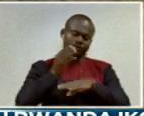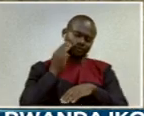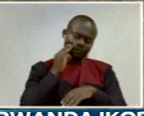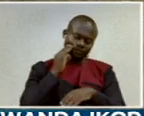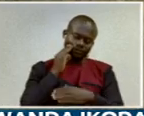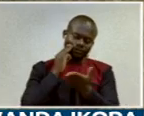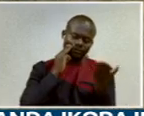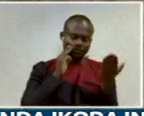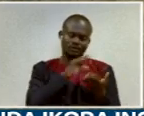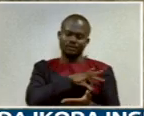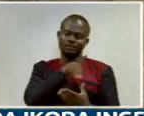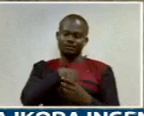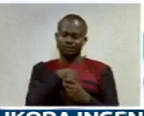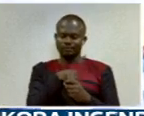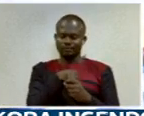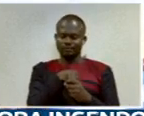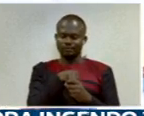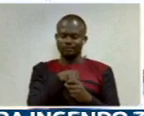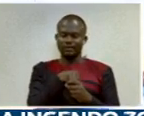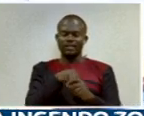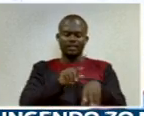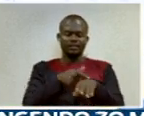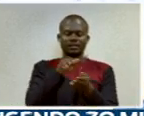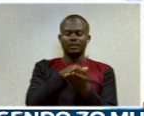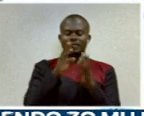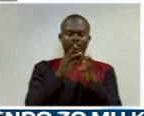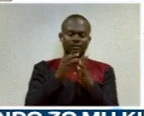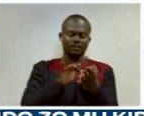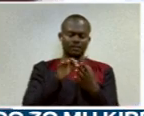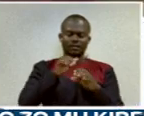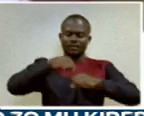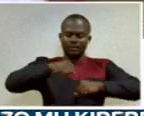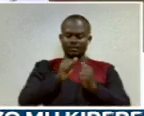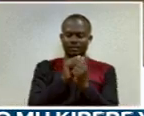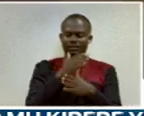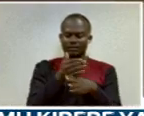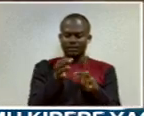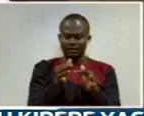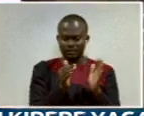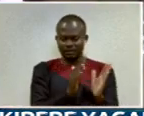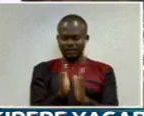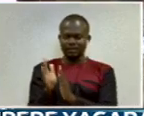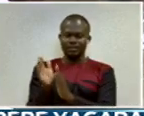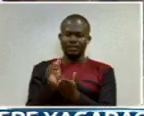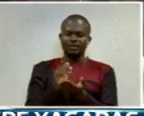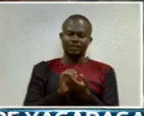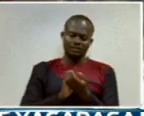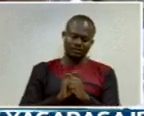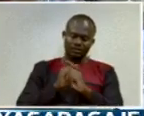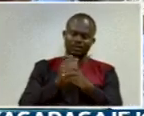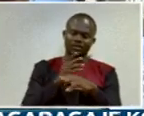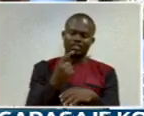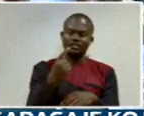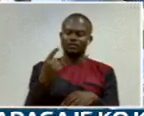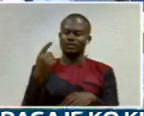miliyoni bayungukiyemo. Ubwo banki y'isi yasinyaga amasezerano na Minisiteri y'imari n'igenamigambi y'inguzanyo ya miliyari isaga